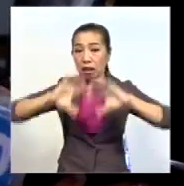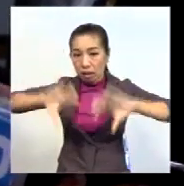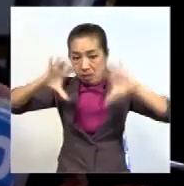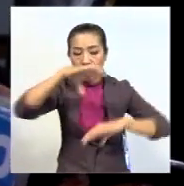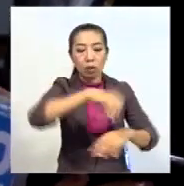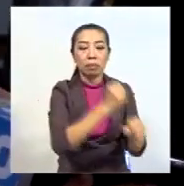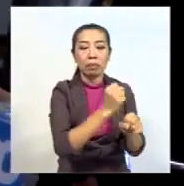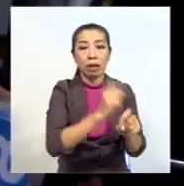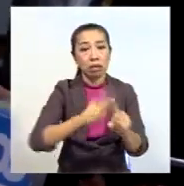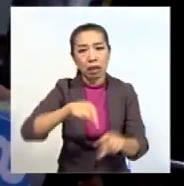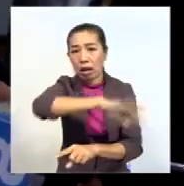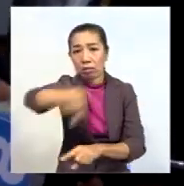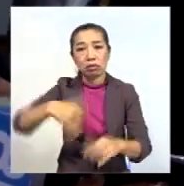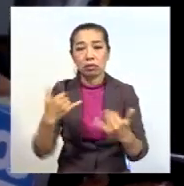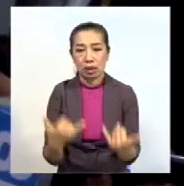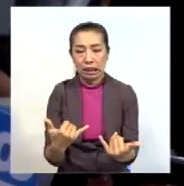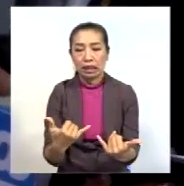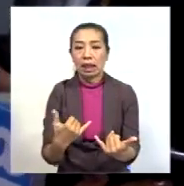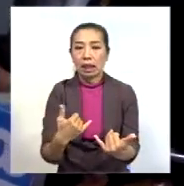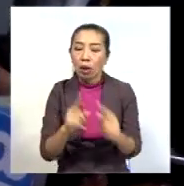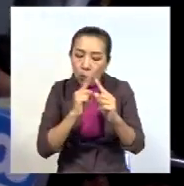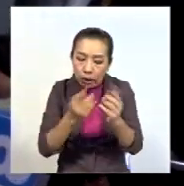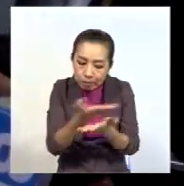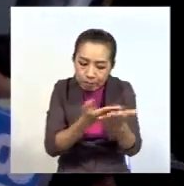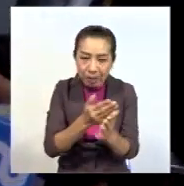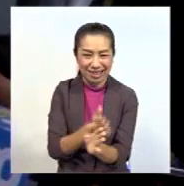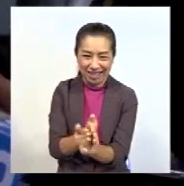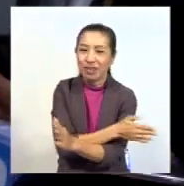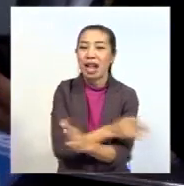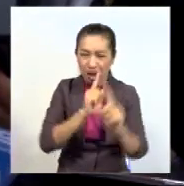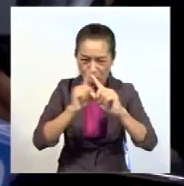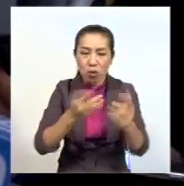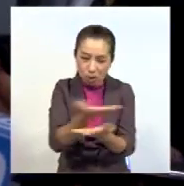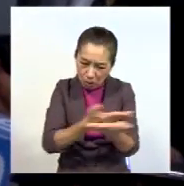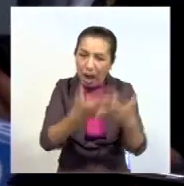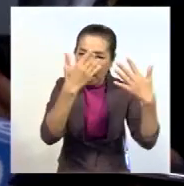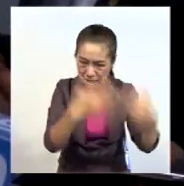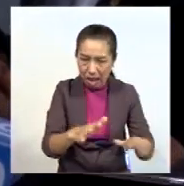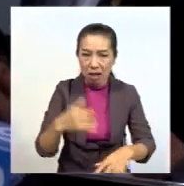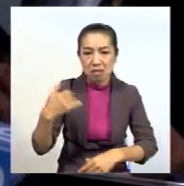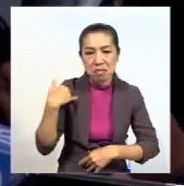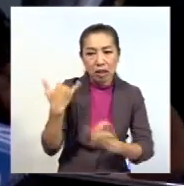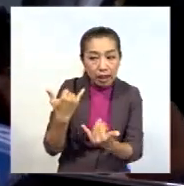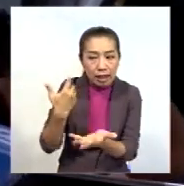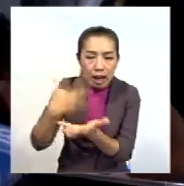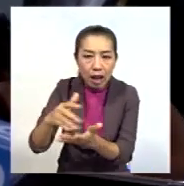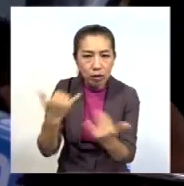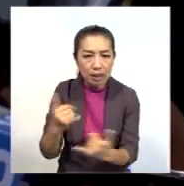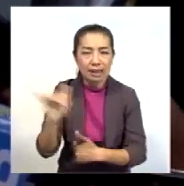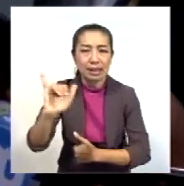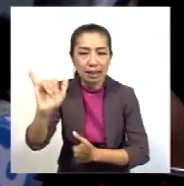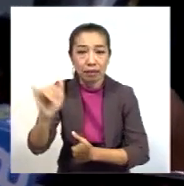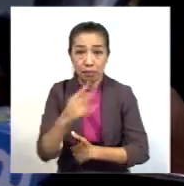านเนี่ยก็ได้หารือกันแล้วลงหน้าว่าจะทำอะไรกันบ้างบางเรื่องก็ไม่ควรพูดในขณะนี้แต่อย่างที่เ